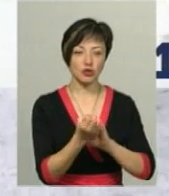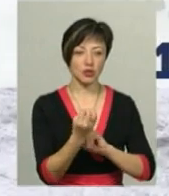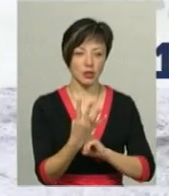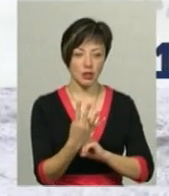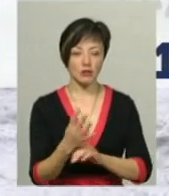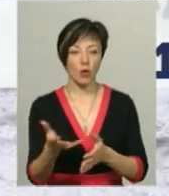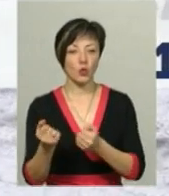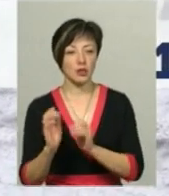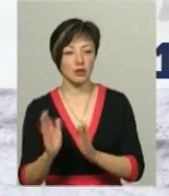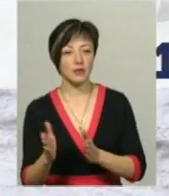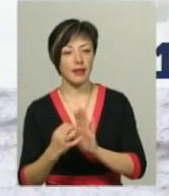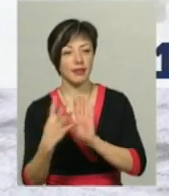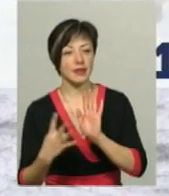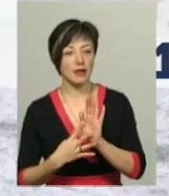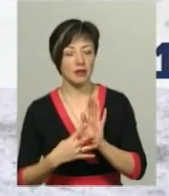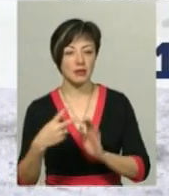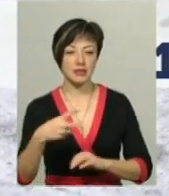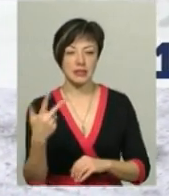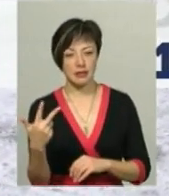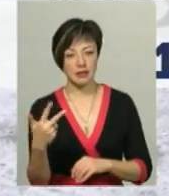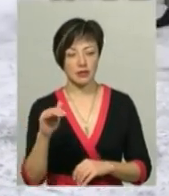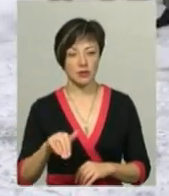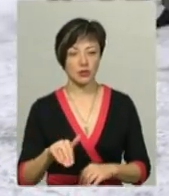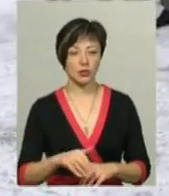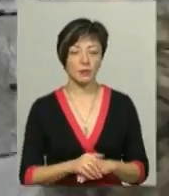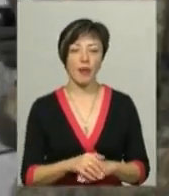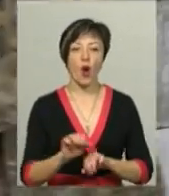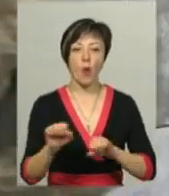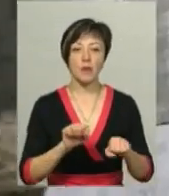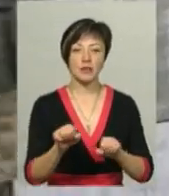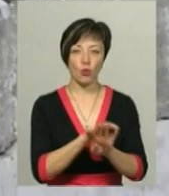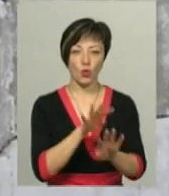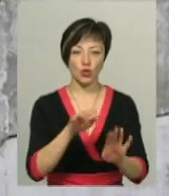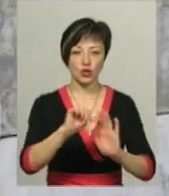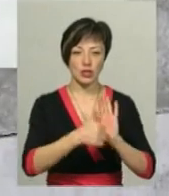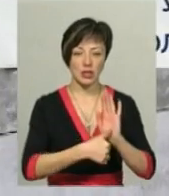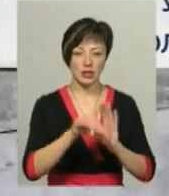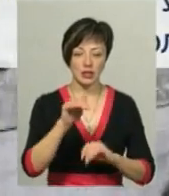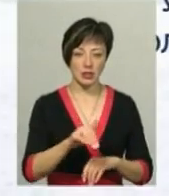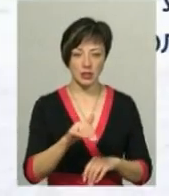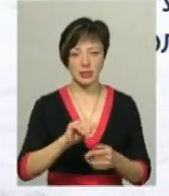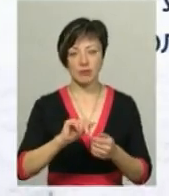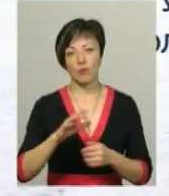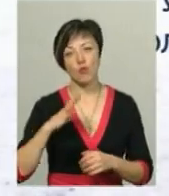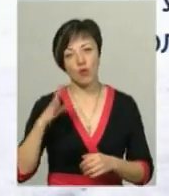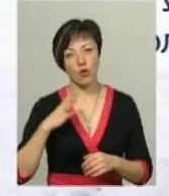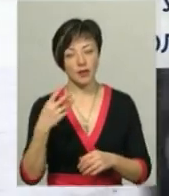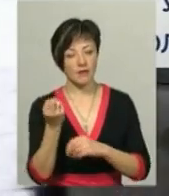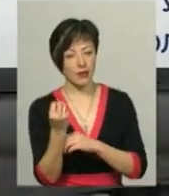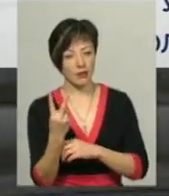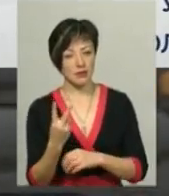14 одержуватиме 19-23 тисячі, а командир роти – 16 тисяч гривень замість